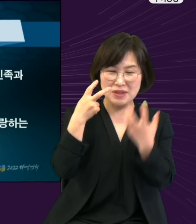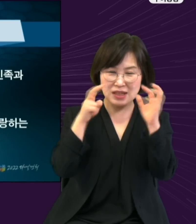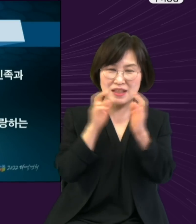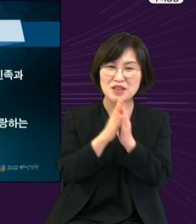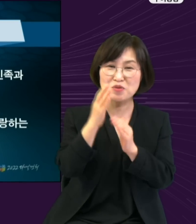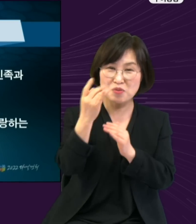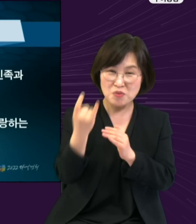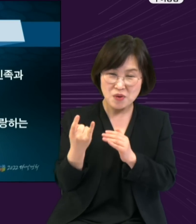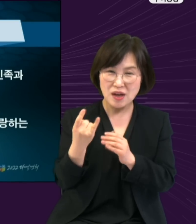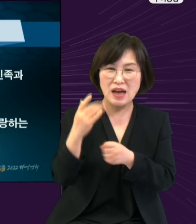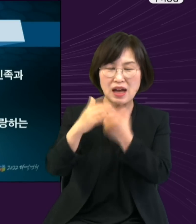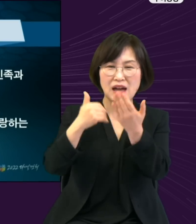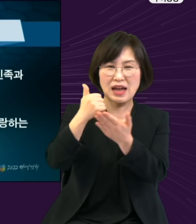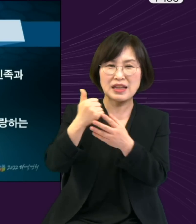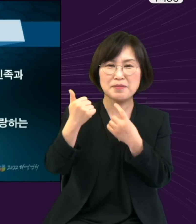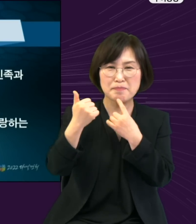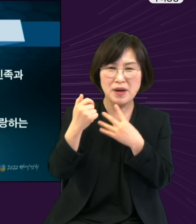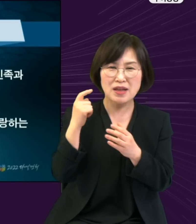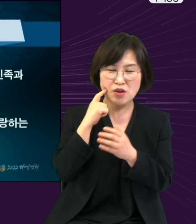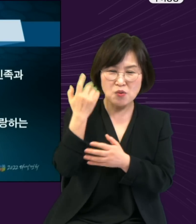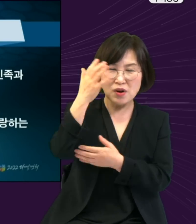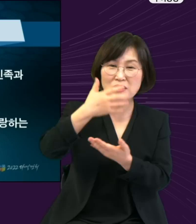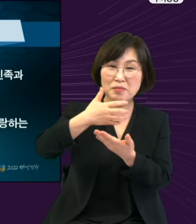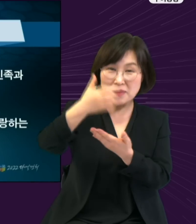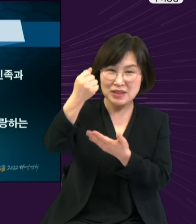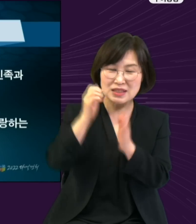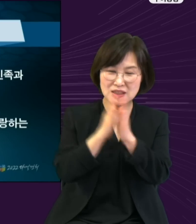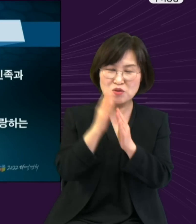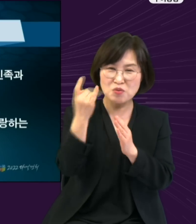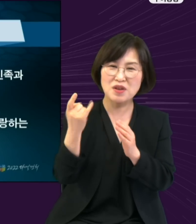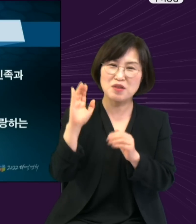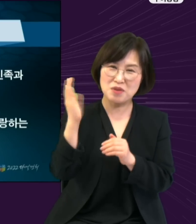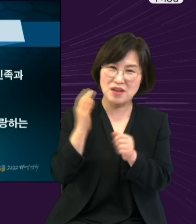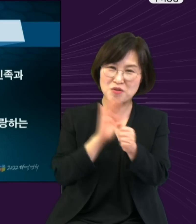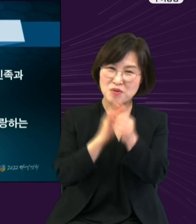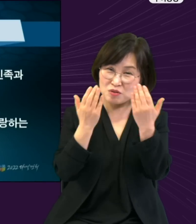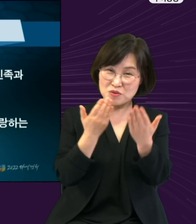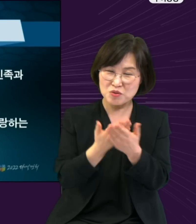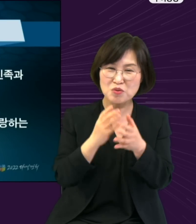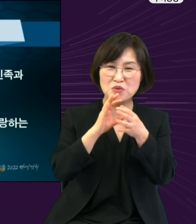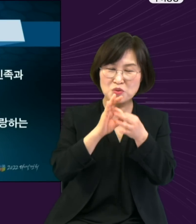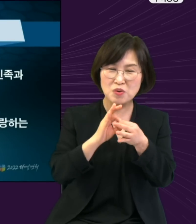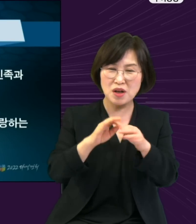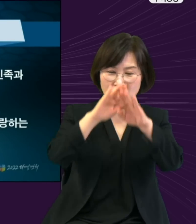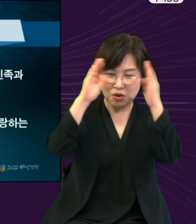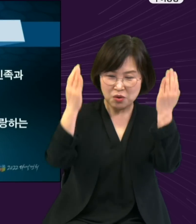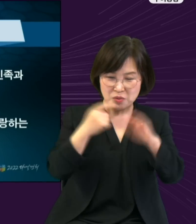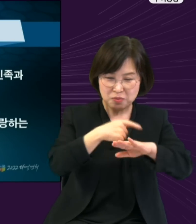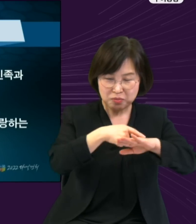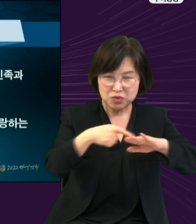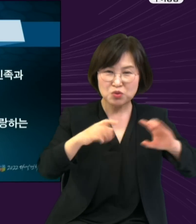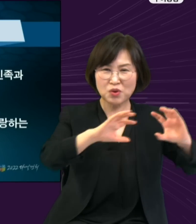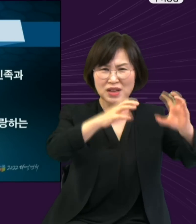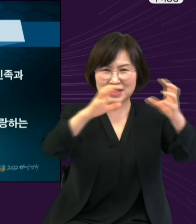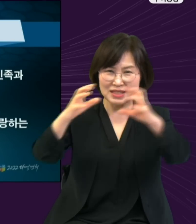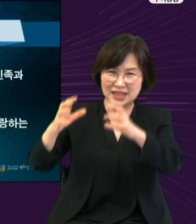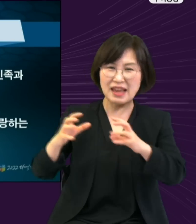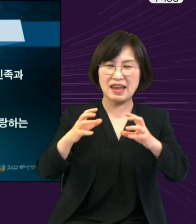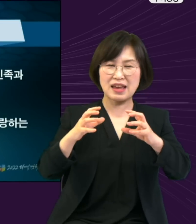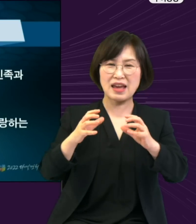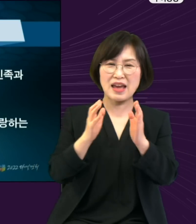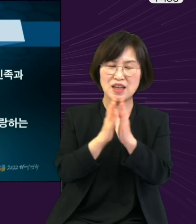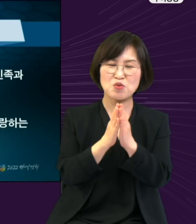기도회가 하나님만 영광 받으시는 기도회가 되게 하시고 이를 통하여 온 민족과 세계 열방에